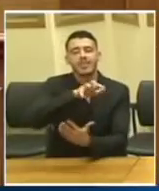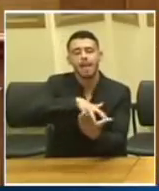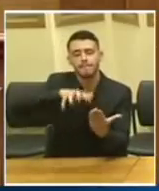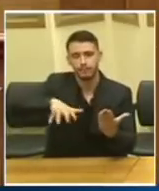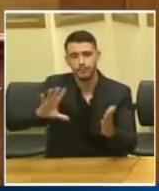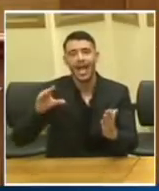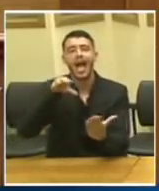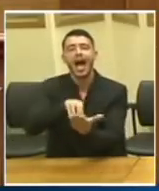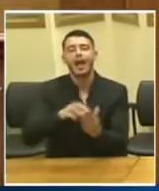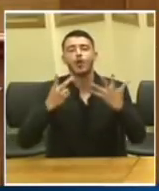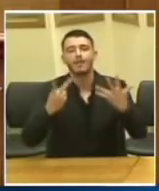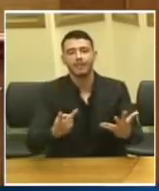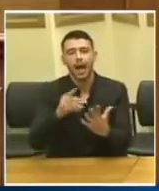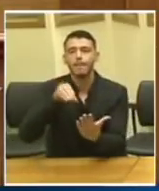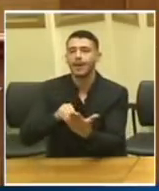7 παράγραφος 5,